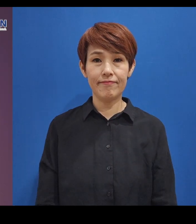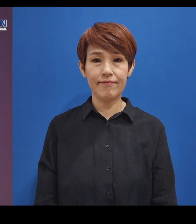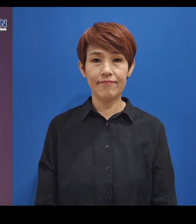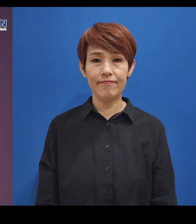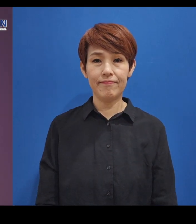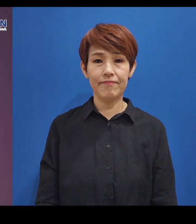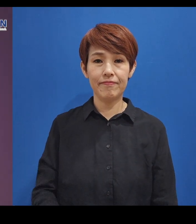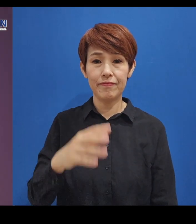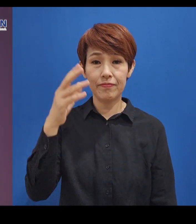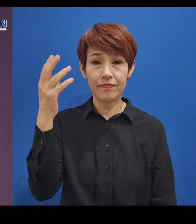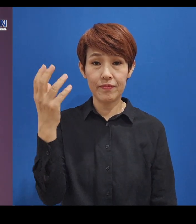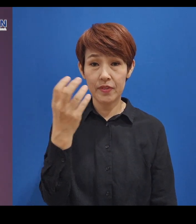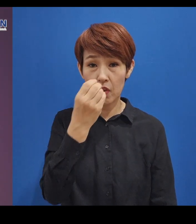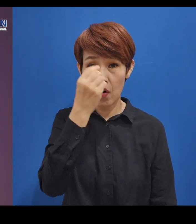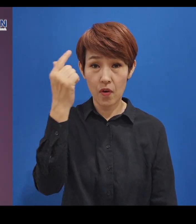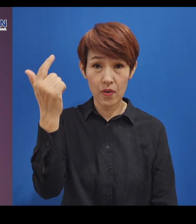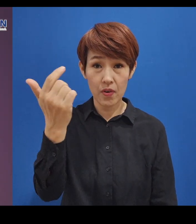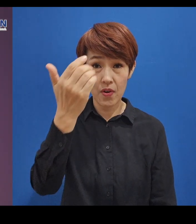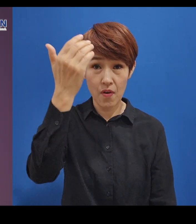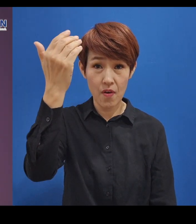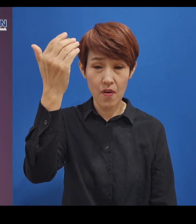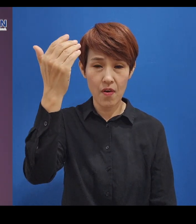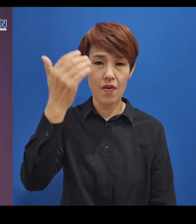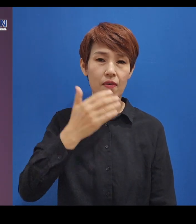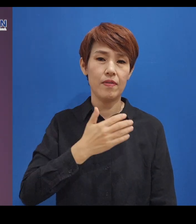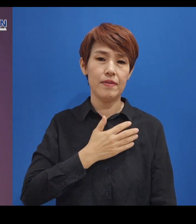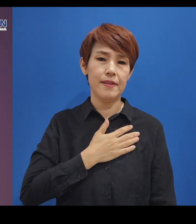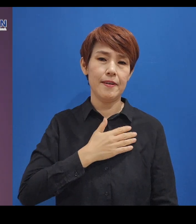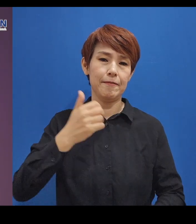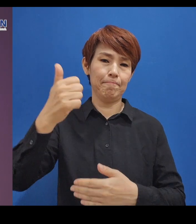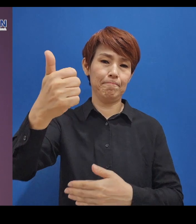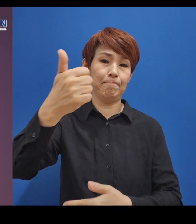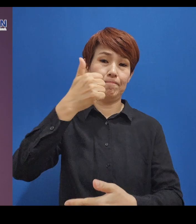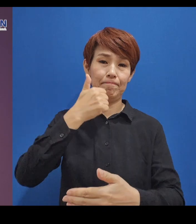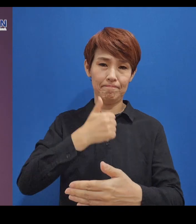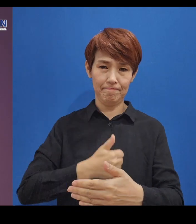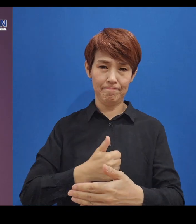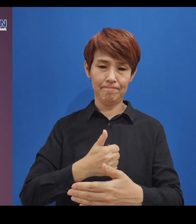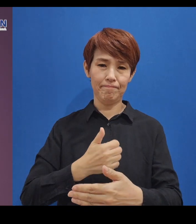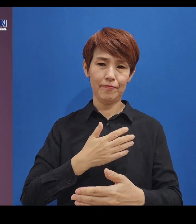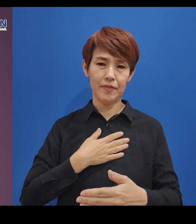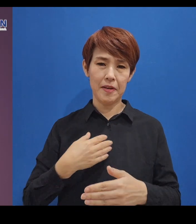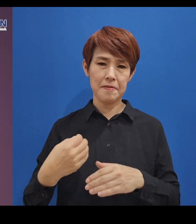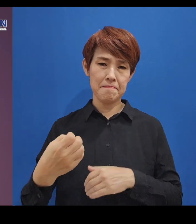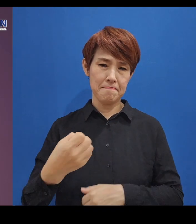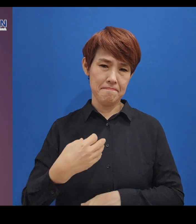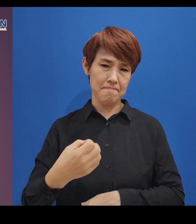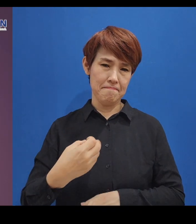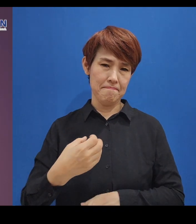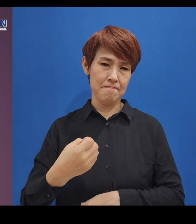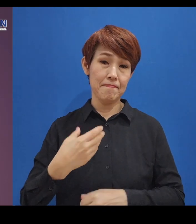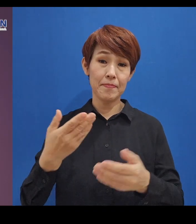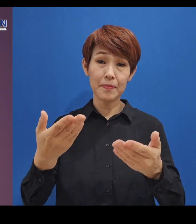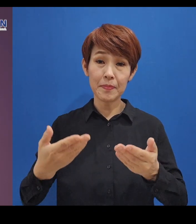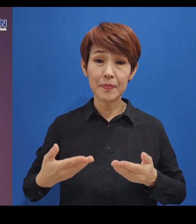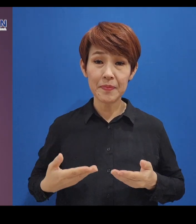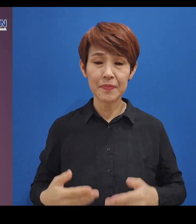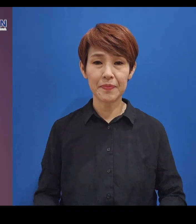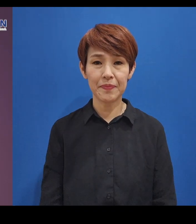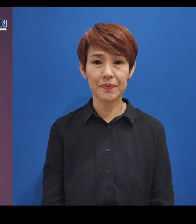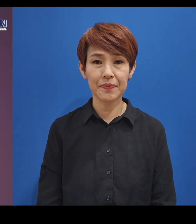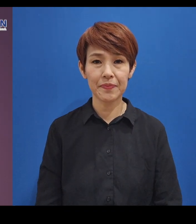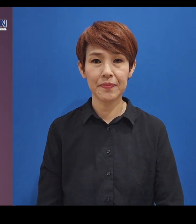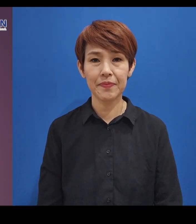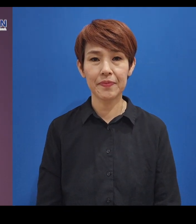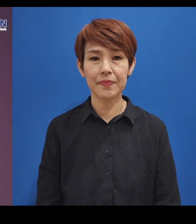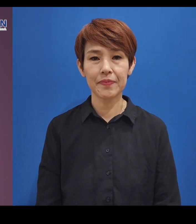속에 오셔서 이 못난 인생에게 충실하게 증언하시는 거죠.